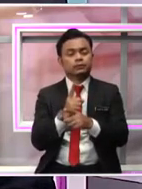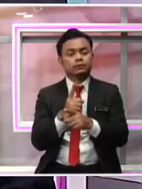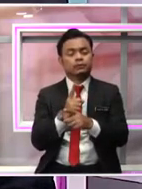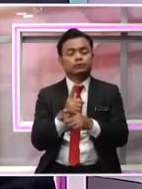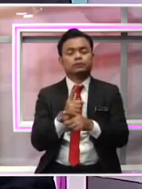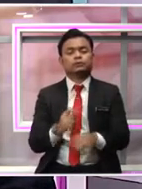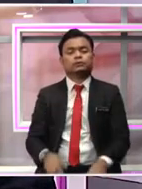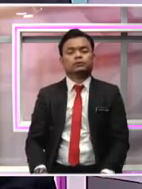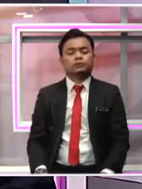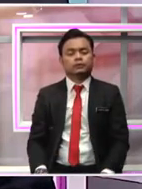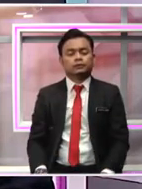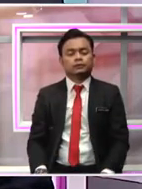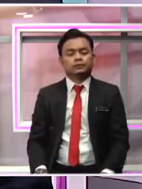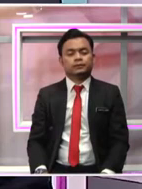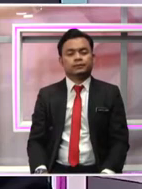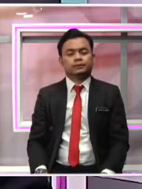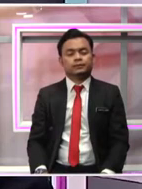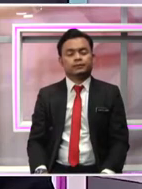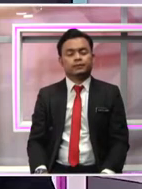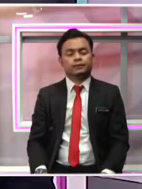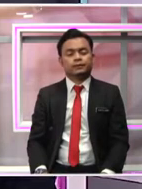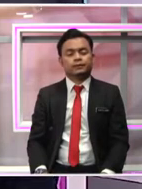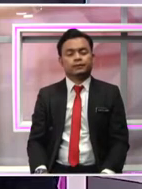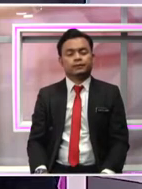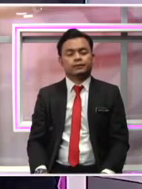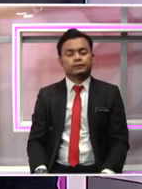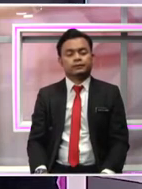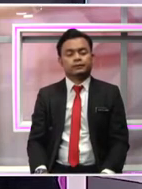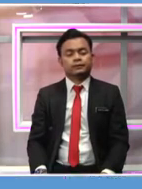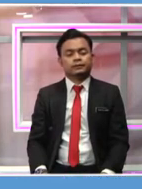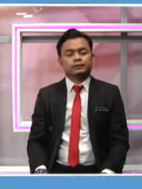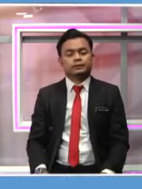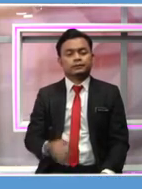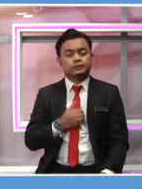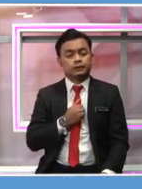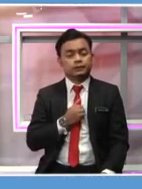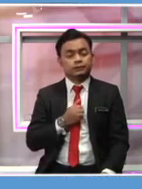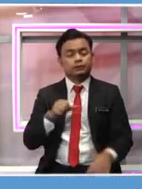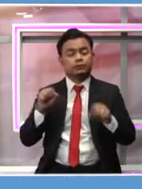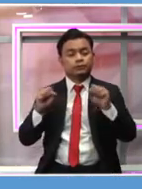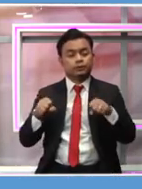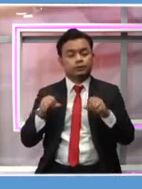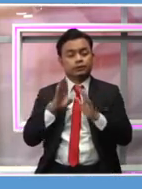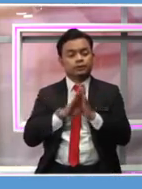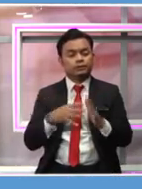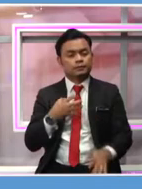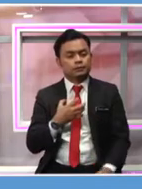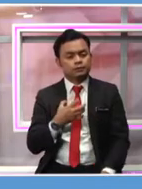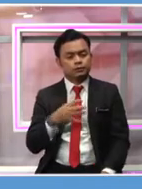dengan menggunakan artikulasi yang betul C gula velg jantung boleh berdegup